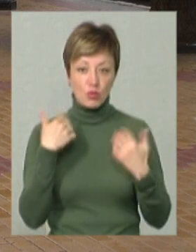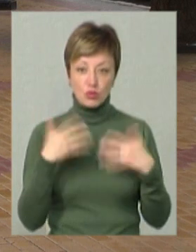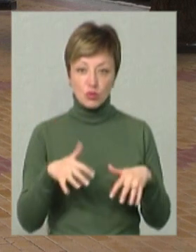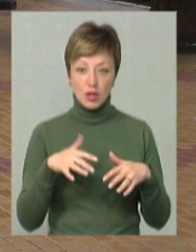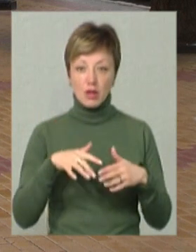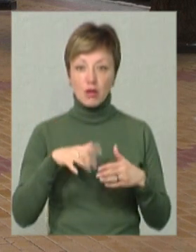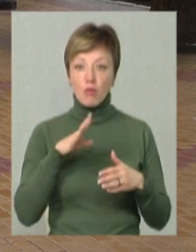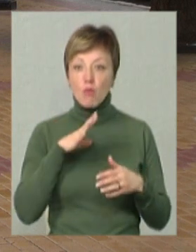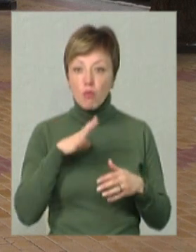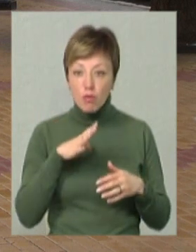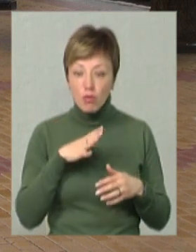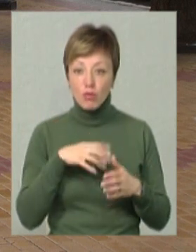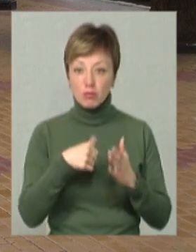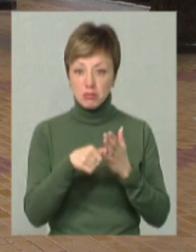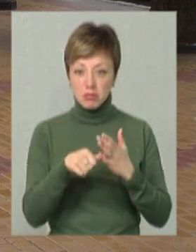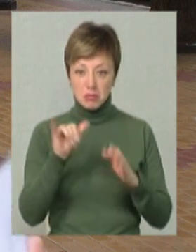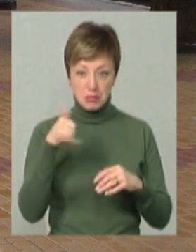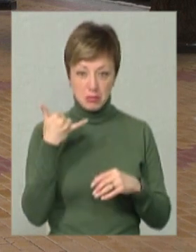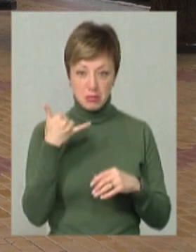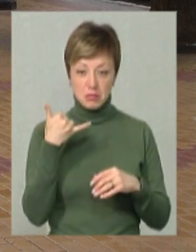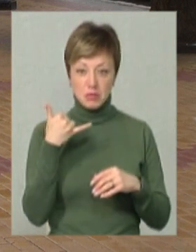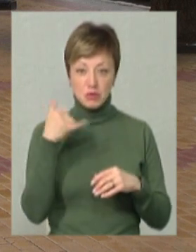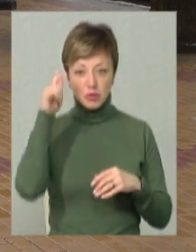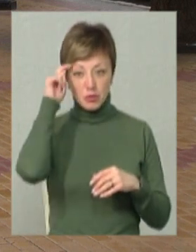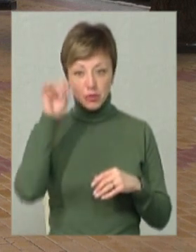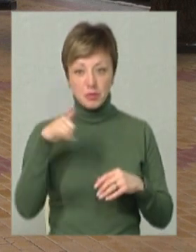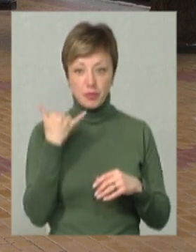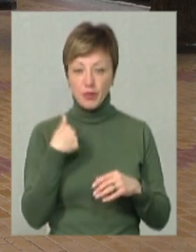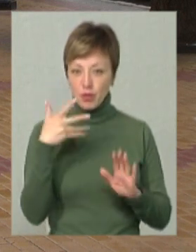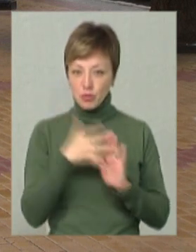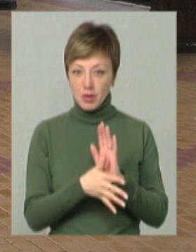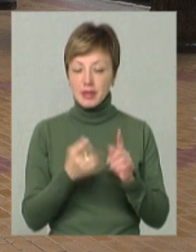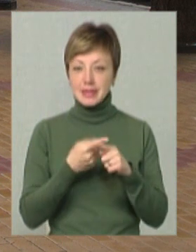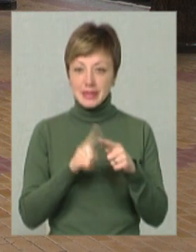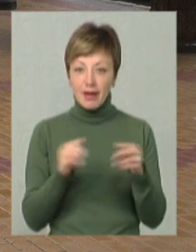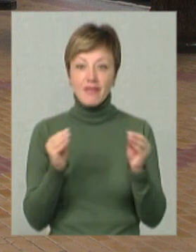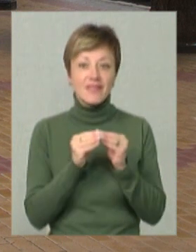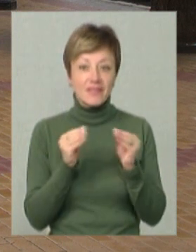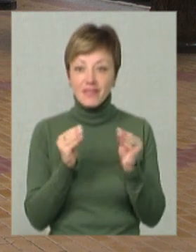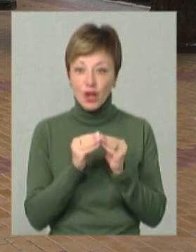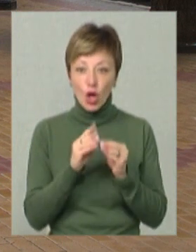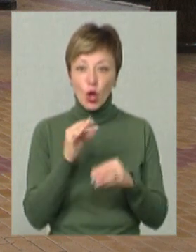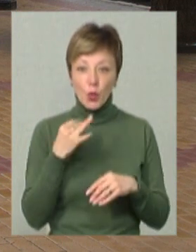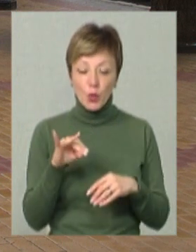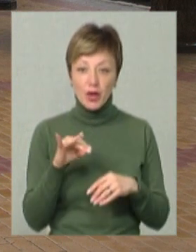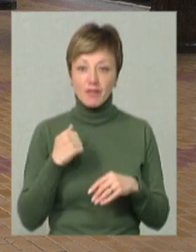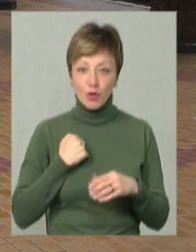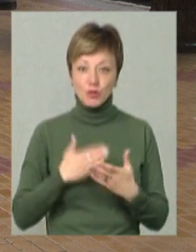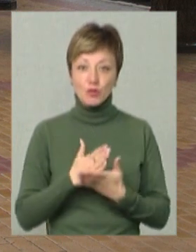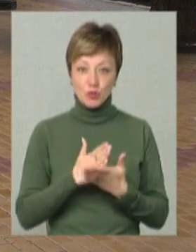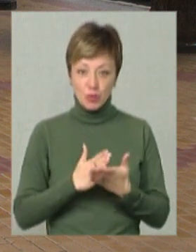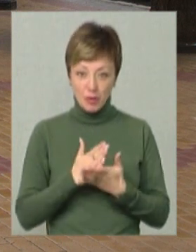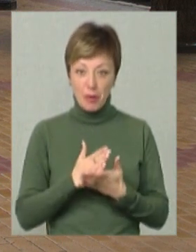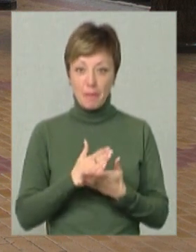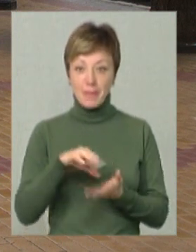його набирала. І я беру слухавку, бере чоловік слухавку, я розумію, що той самий Юрій, який